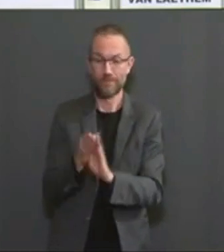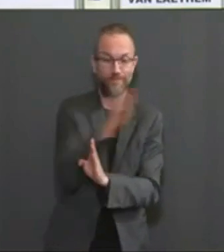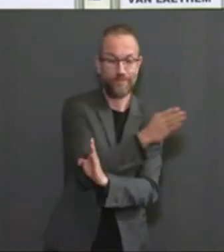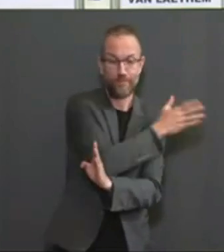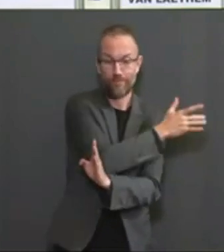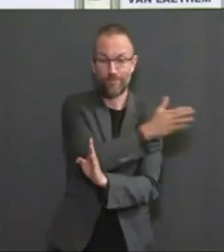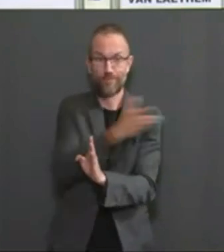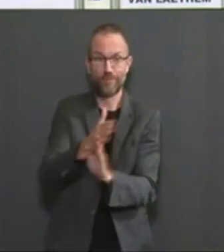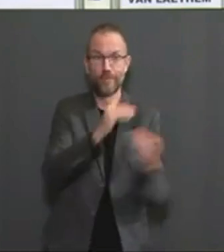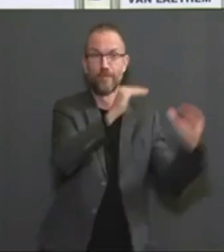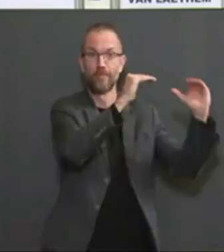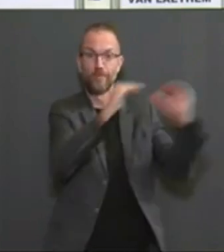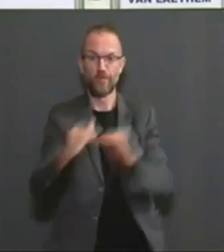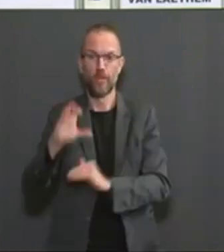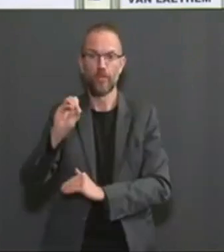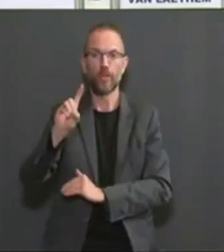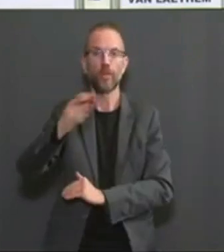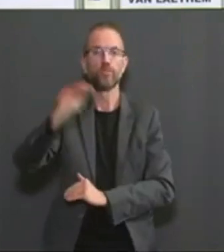moyenne.